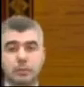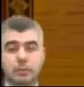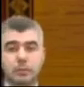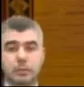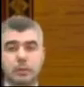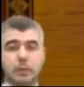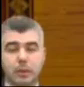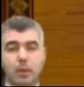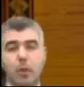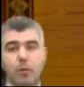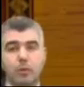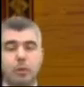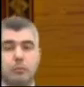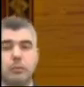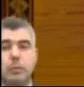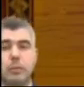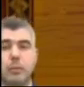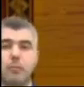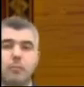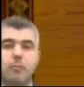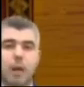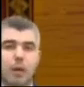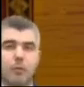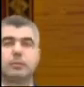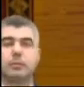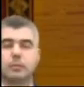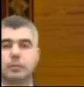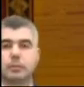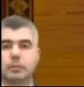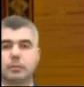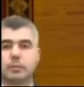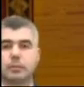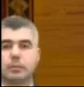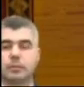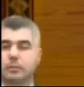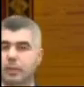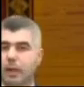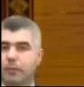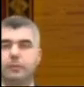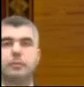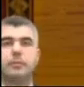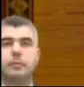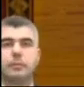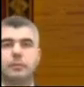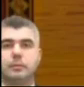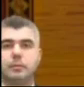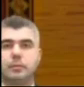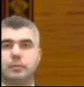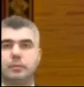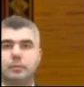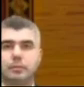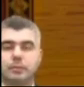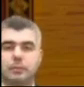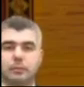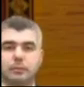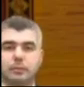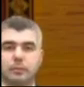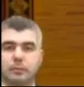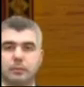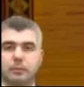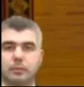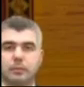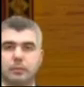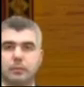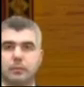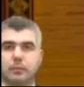الاتحاد الأوروبي. نحن ننخرط إلى هذا بهذه القوة في هذه المجالات،